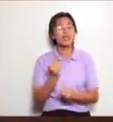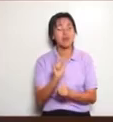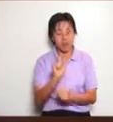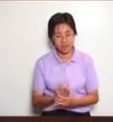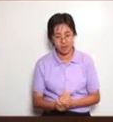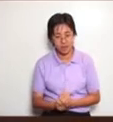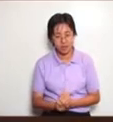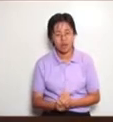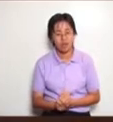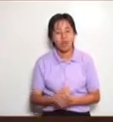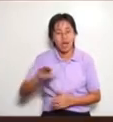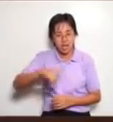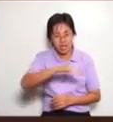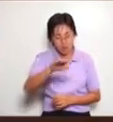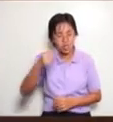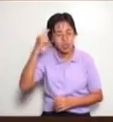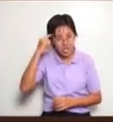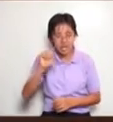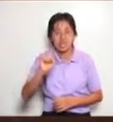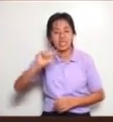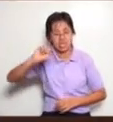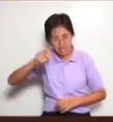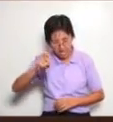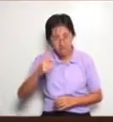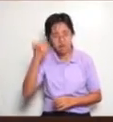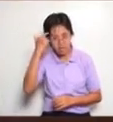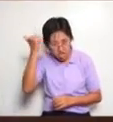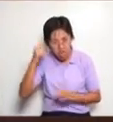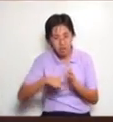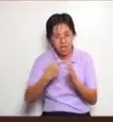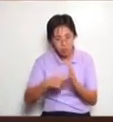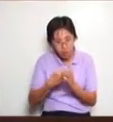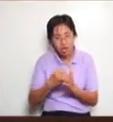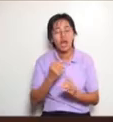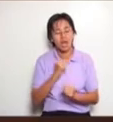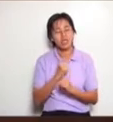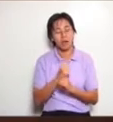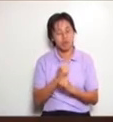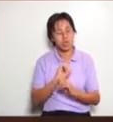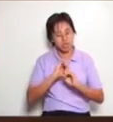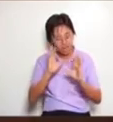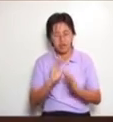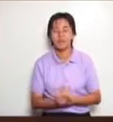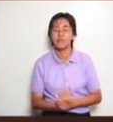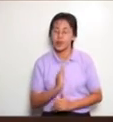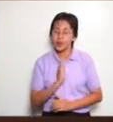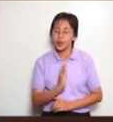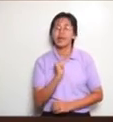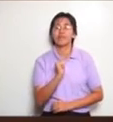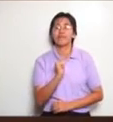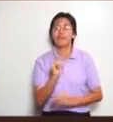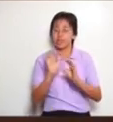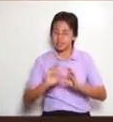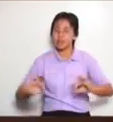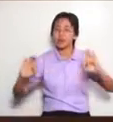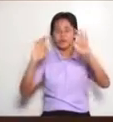คือ ท่านต้องทำทกอย่างด้วยสติ ปัญญา สัทธา กุษฐกรม และสายกลางชัดไฮะ ตัวนี้สำคัญมา